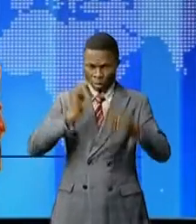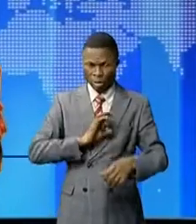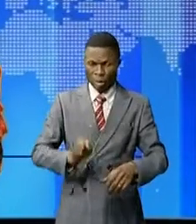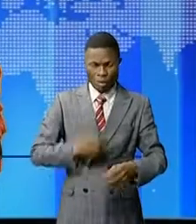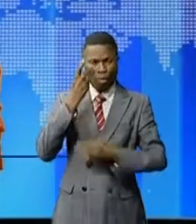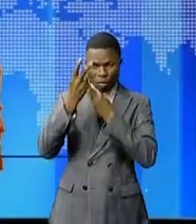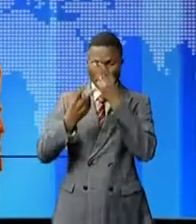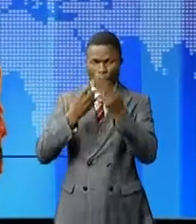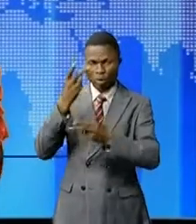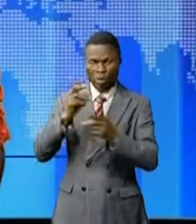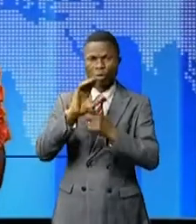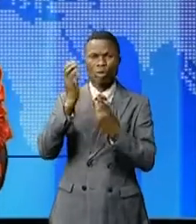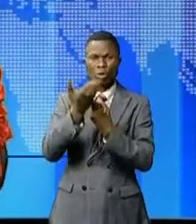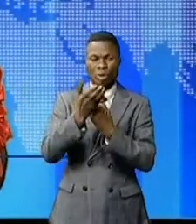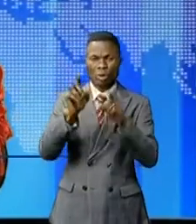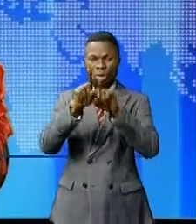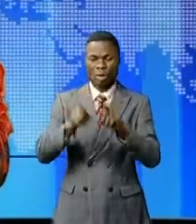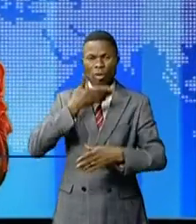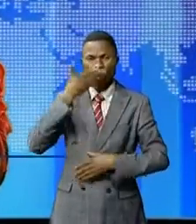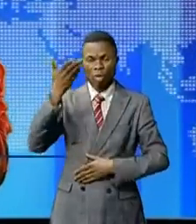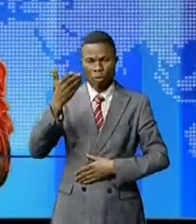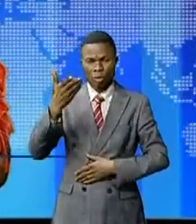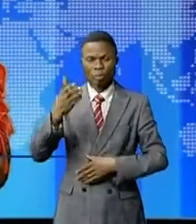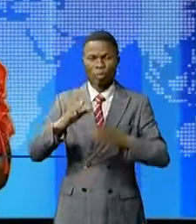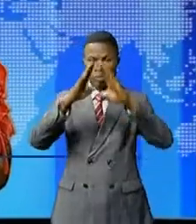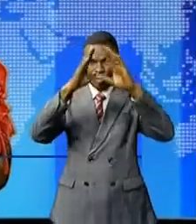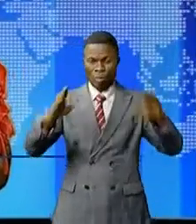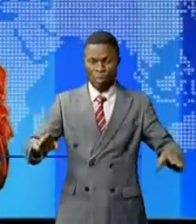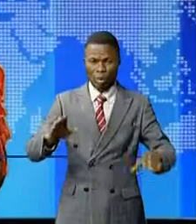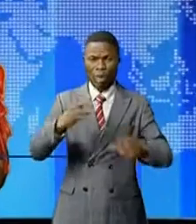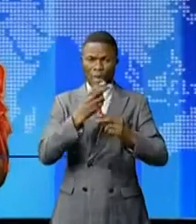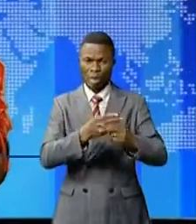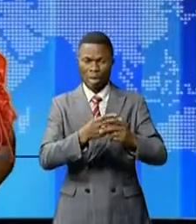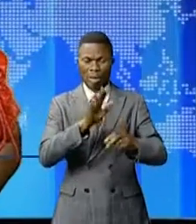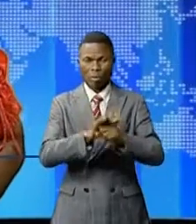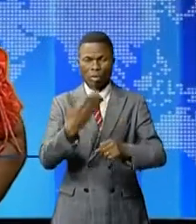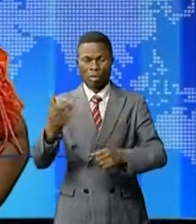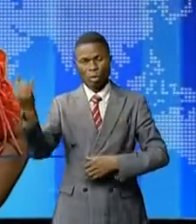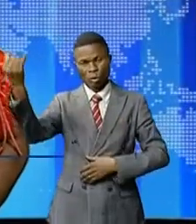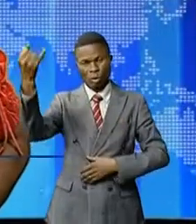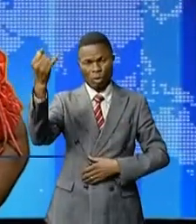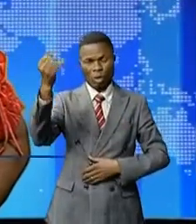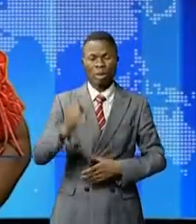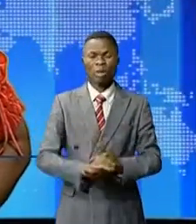une visite culturelle et spirituelle de la grande mosquée Zayed, il faut le dire, sur